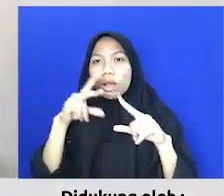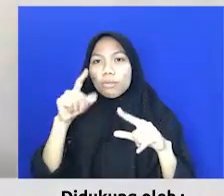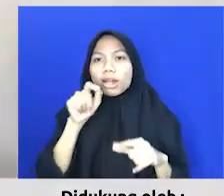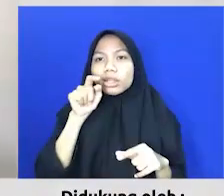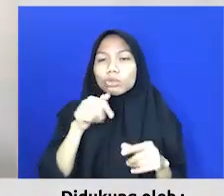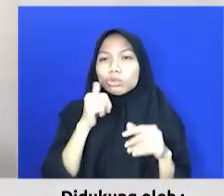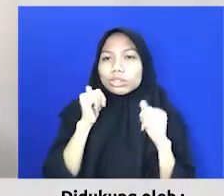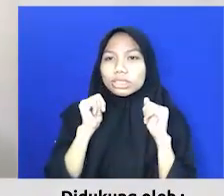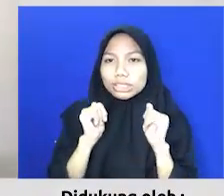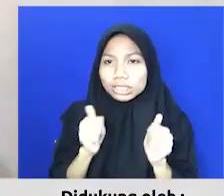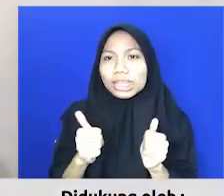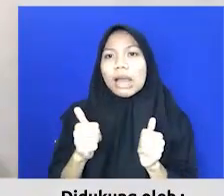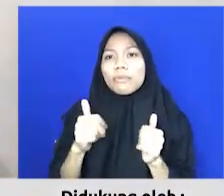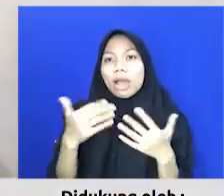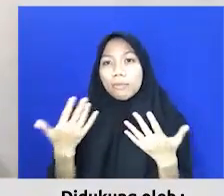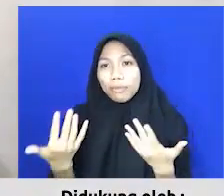Ya. Nah,